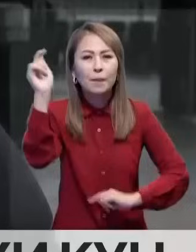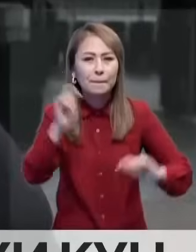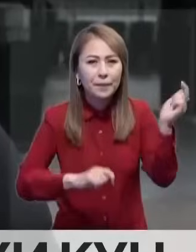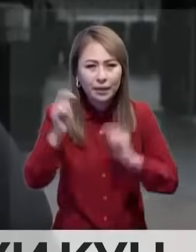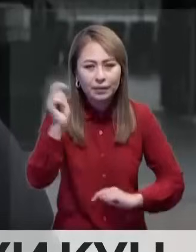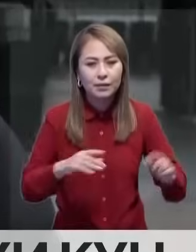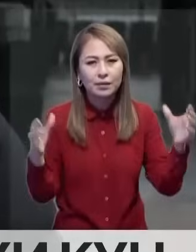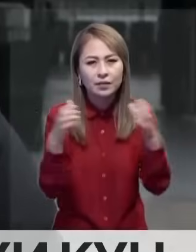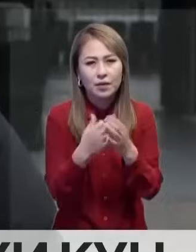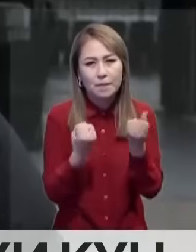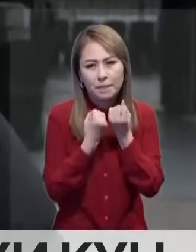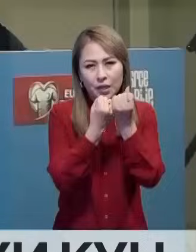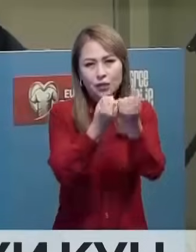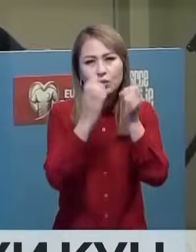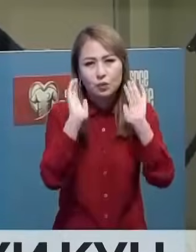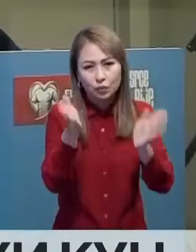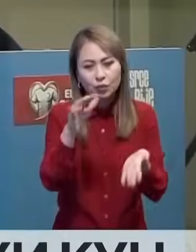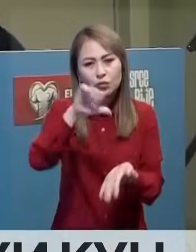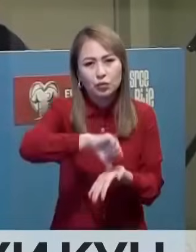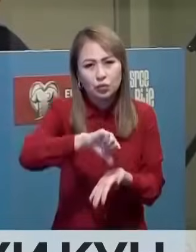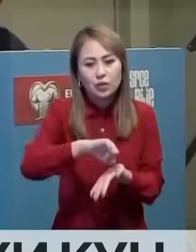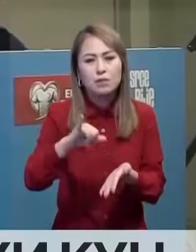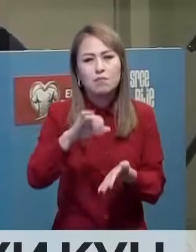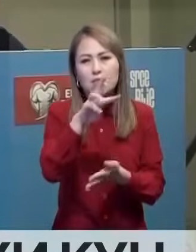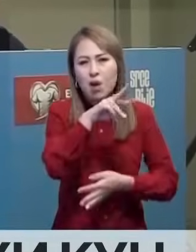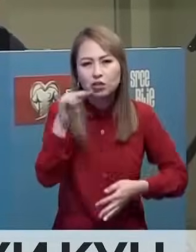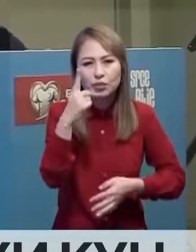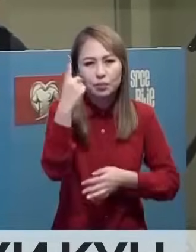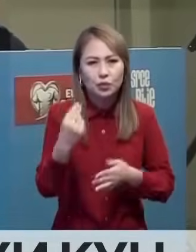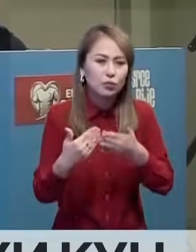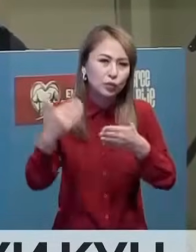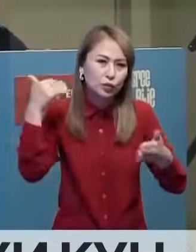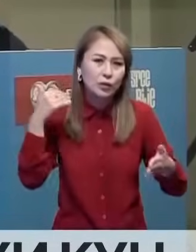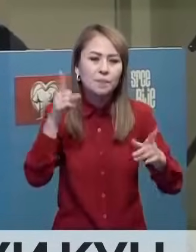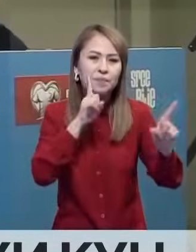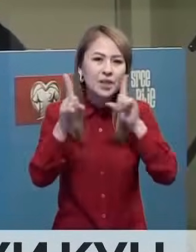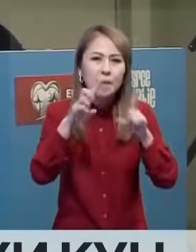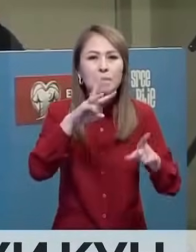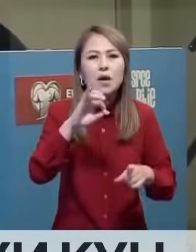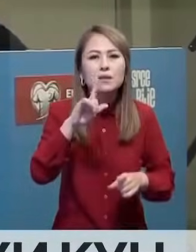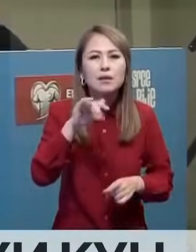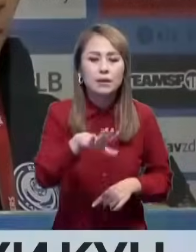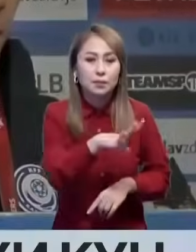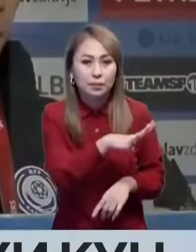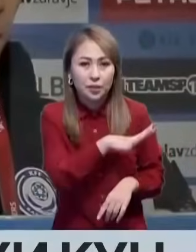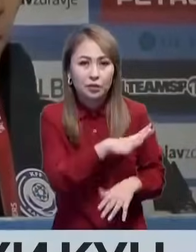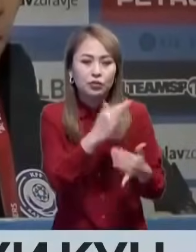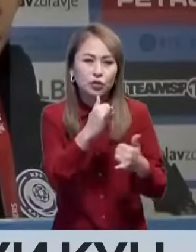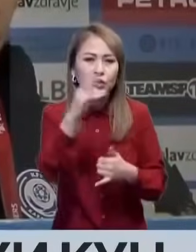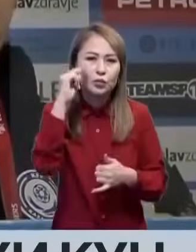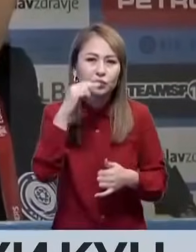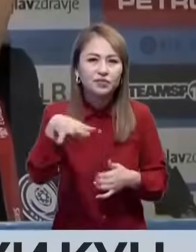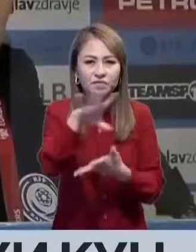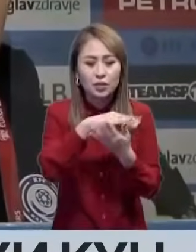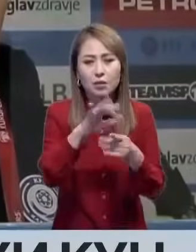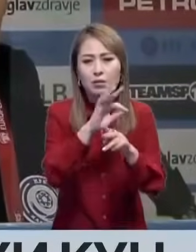жиналып қолдау білдірейін деп жатыр. Дәл осы матчтан бір күн бұрын арнайы баспасөз мәслихаты өтті және онда жігіттердің көңіл